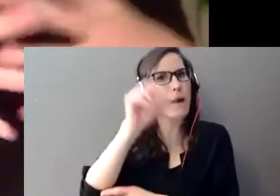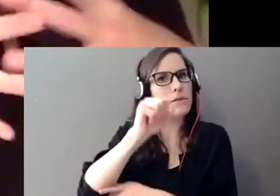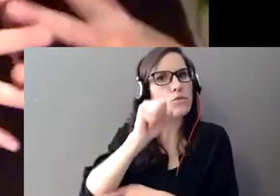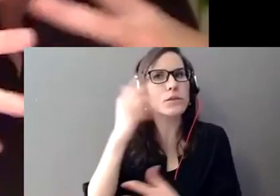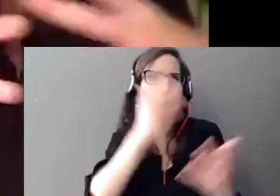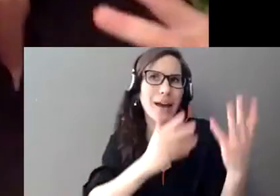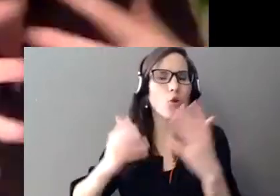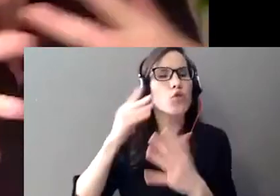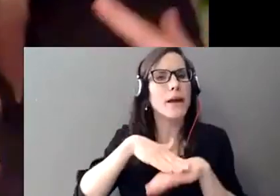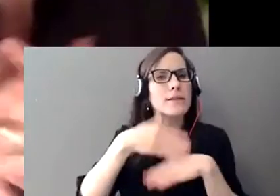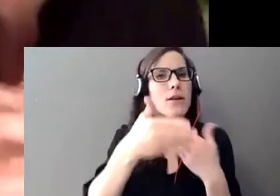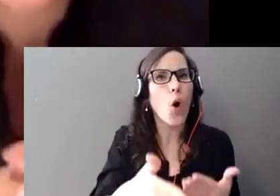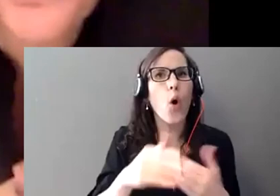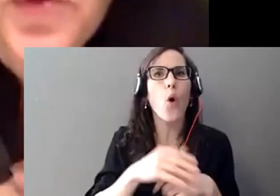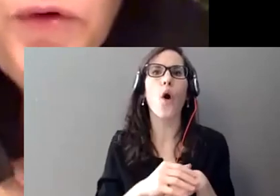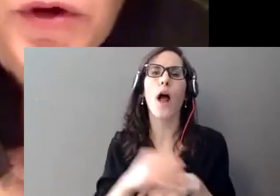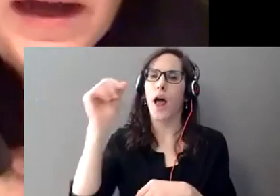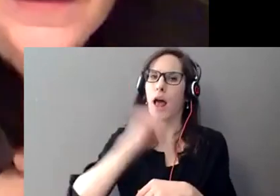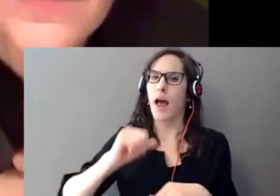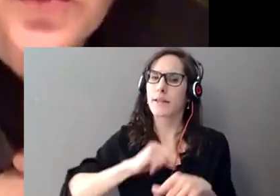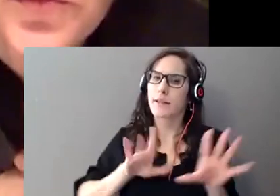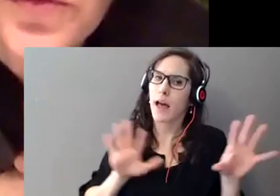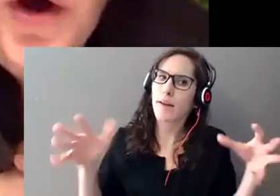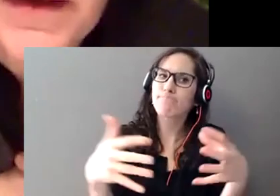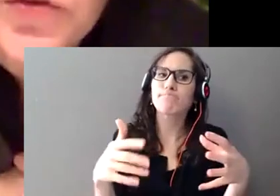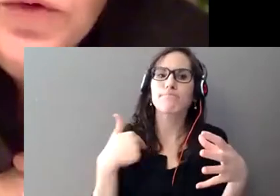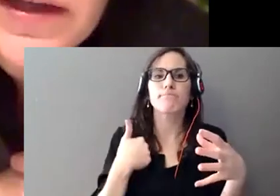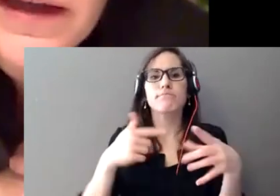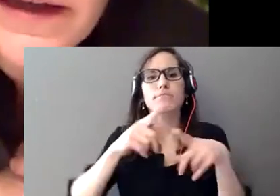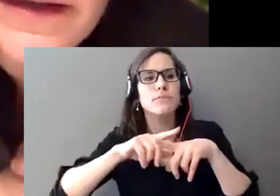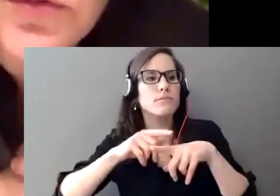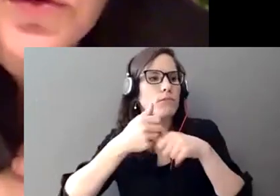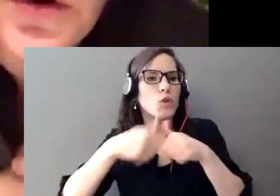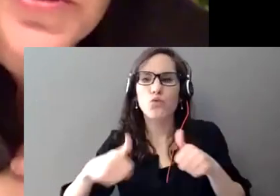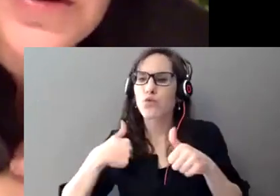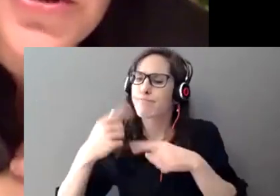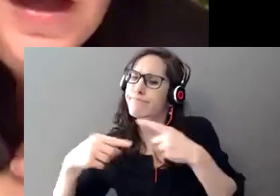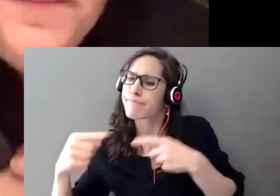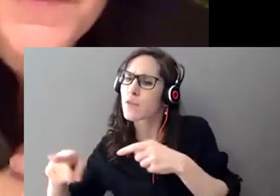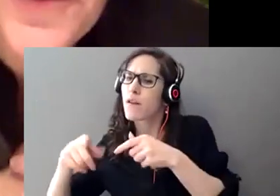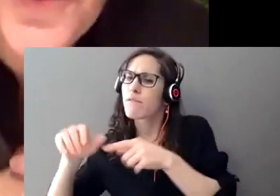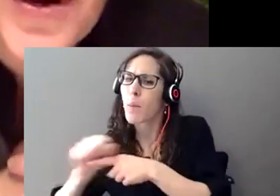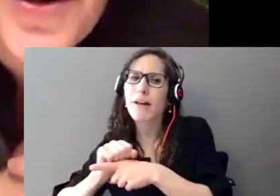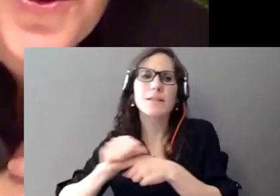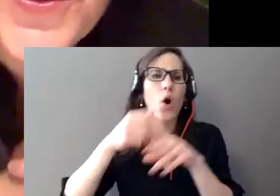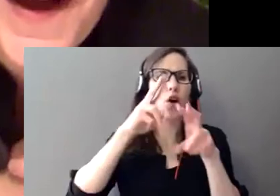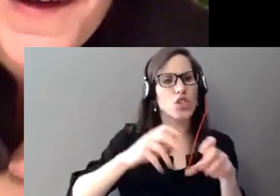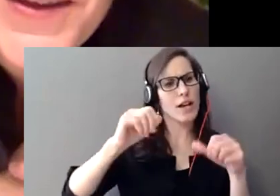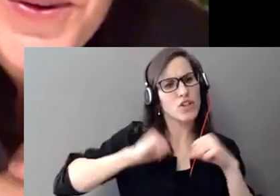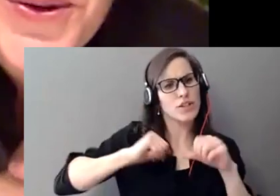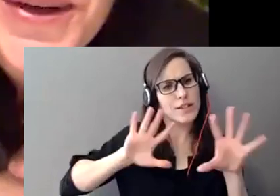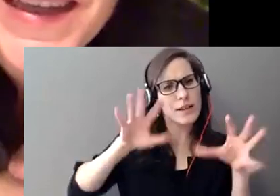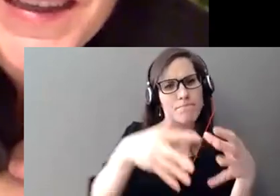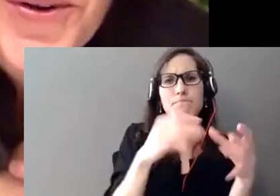rassembler sous un même chapeau les questions de formation et les questions de recherche mais voilà le